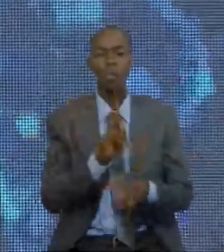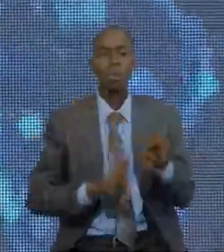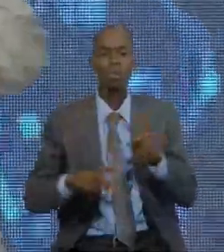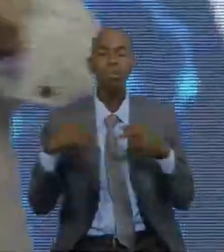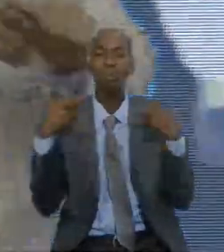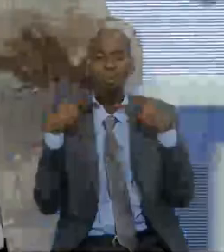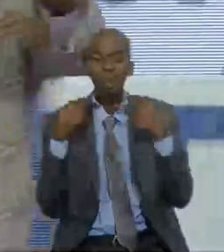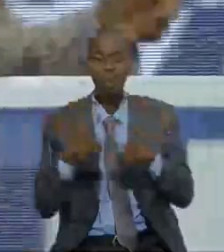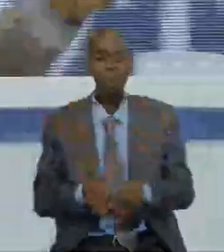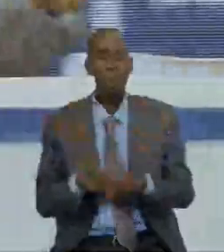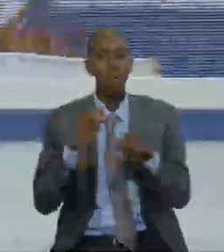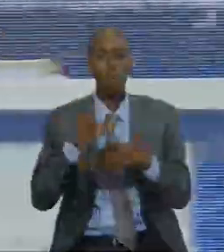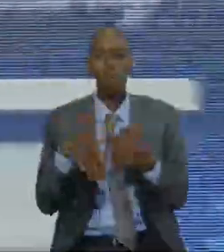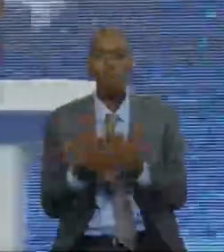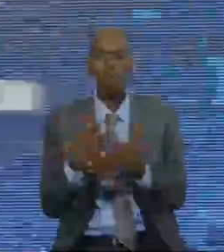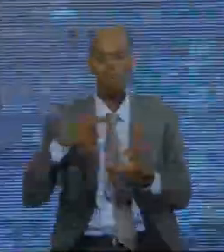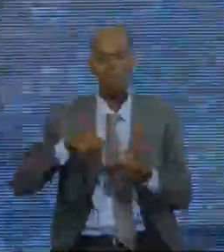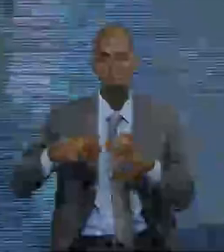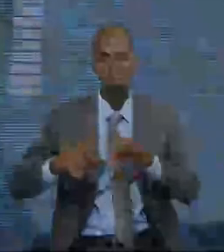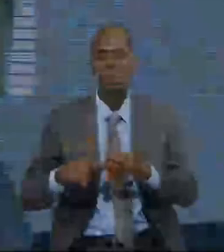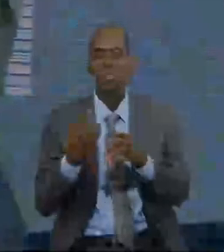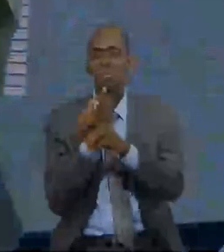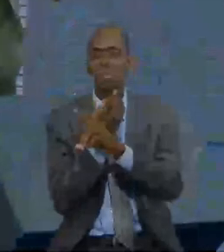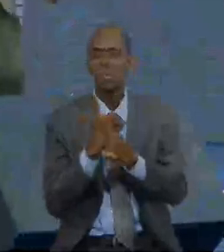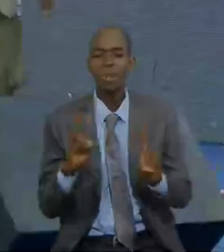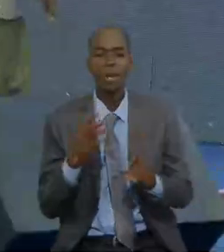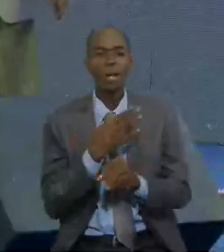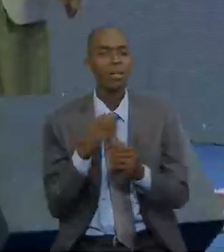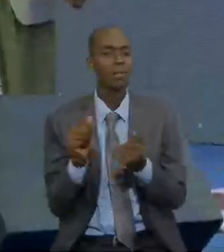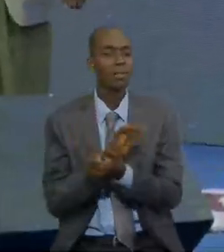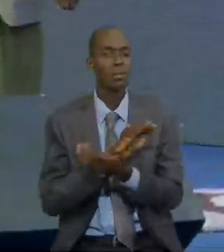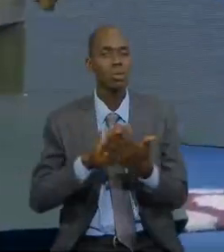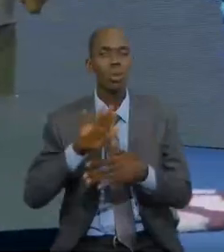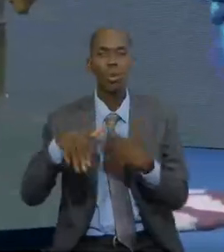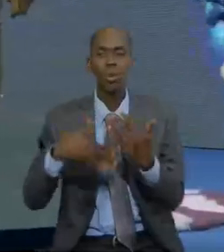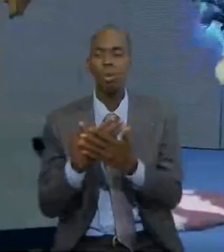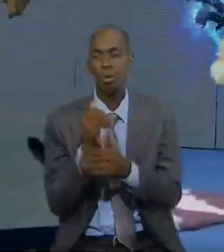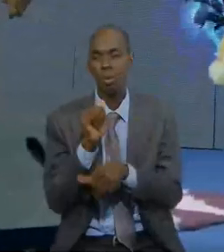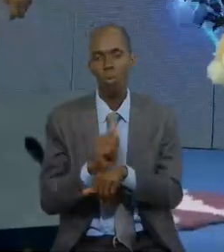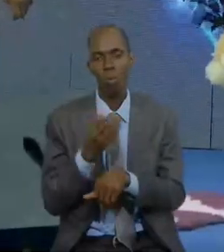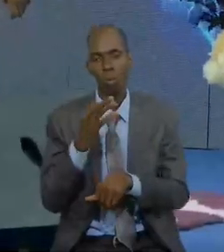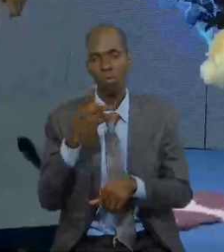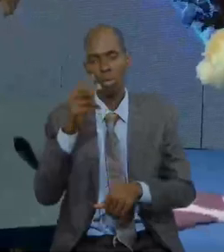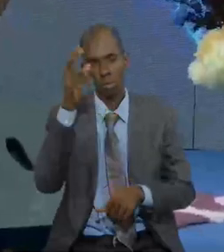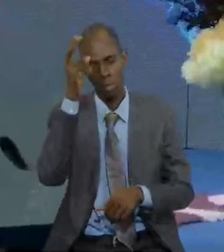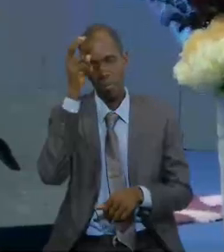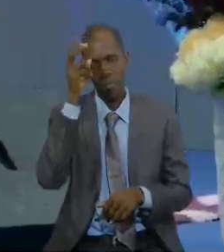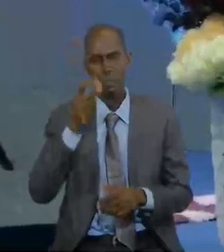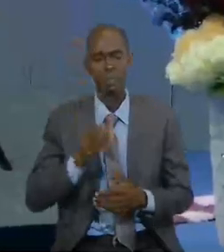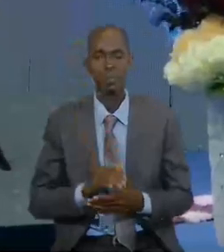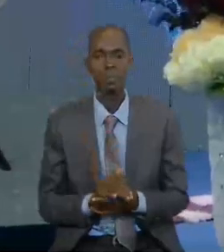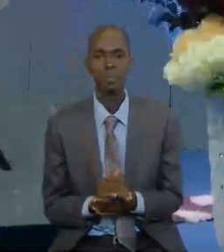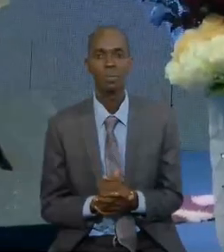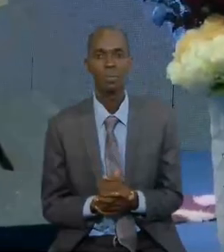il a brisé les jours il a brisé leurs chaînes il a délivré